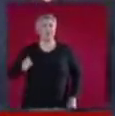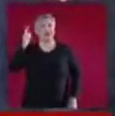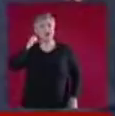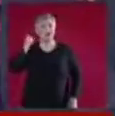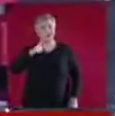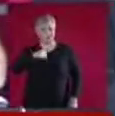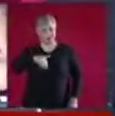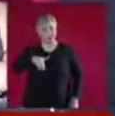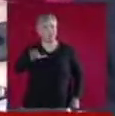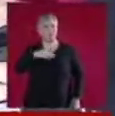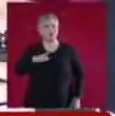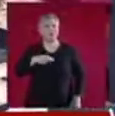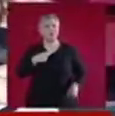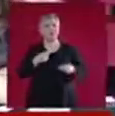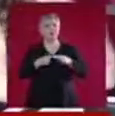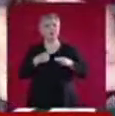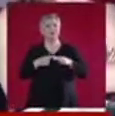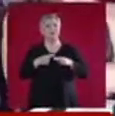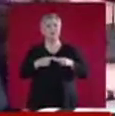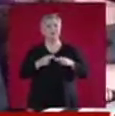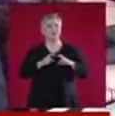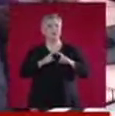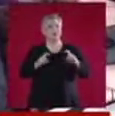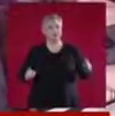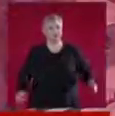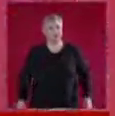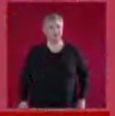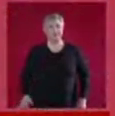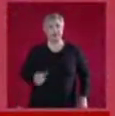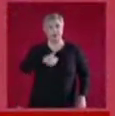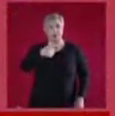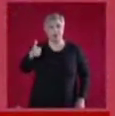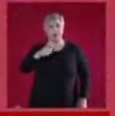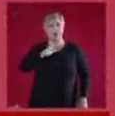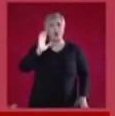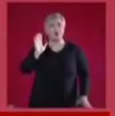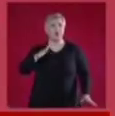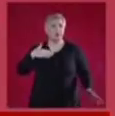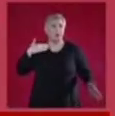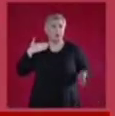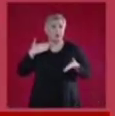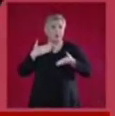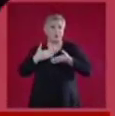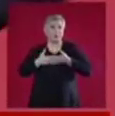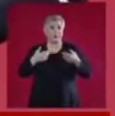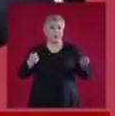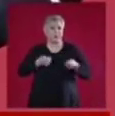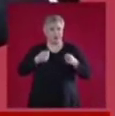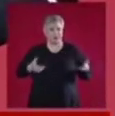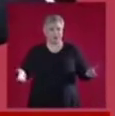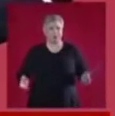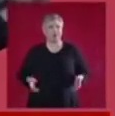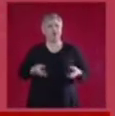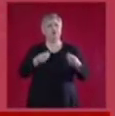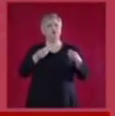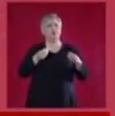αναμετρήσεις είναι εκτός και από τα πεπραγμένα μας εκτός δηλαδή από αυτά τα πολλά τα δίκαια που